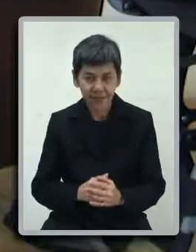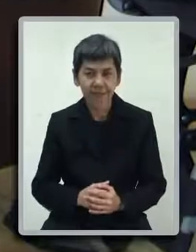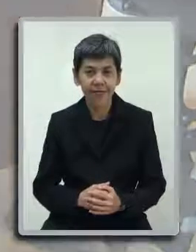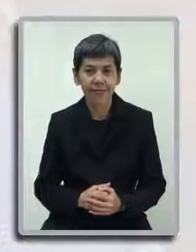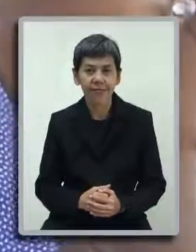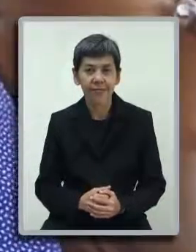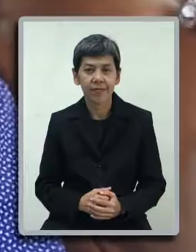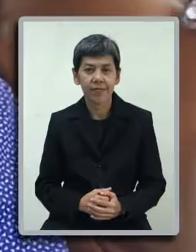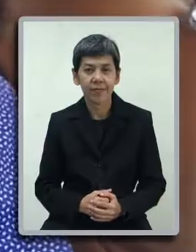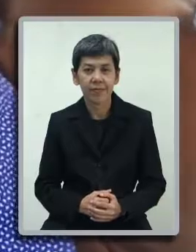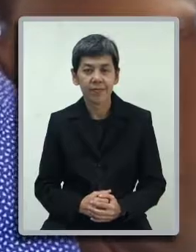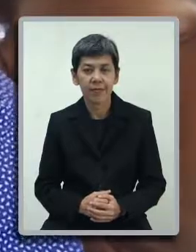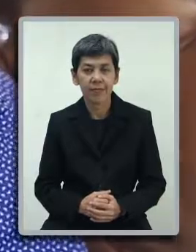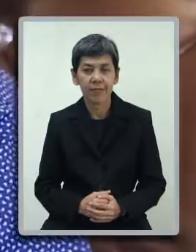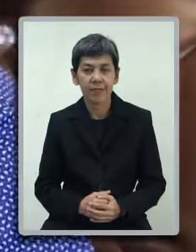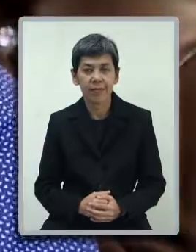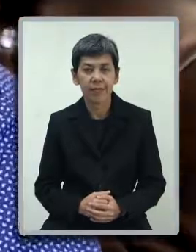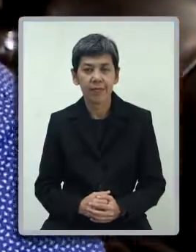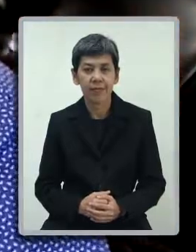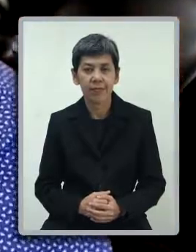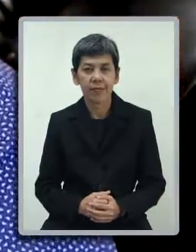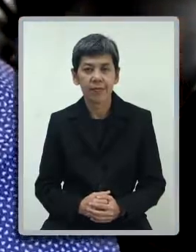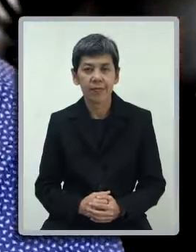คุณอุ๋ยครับ